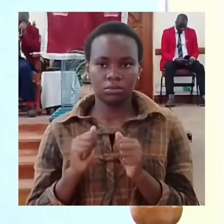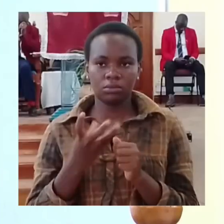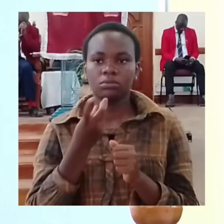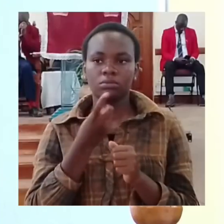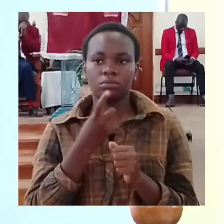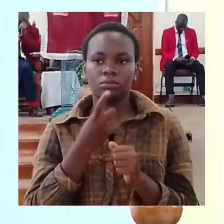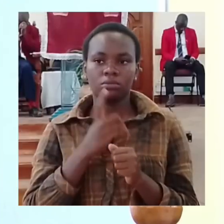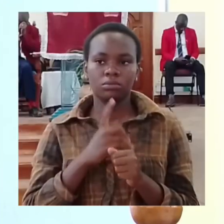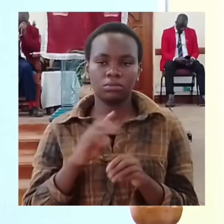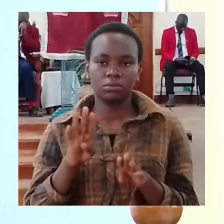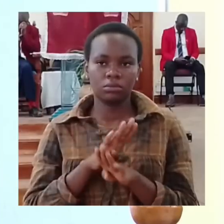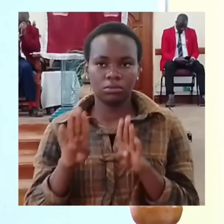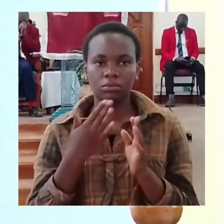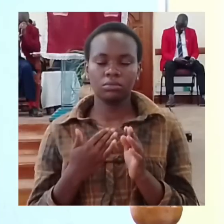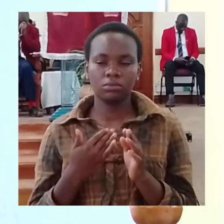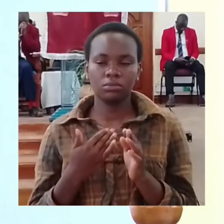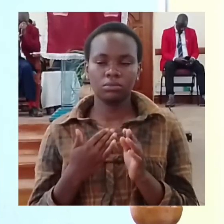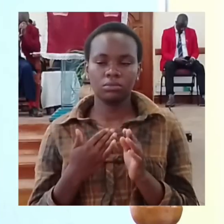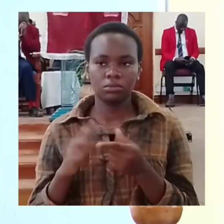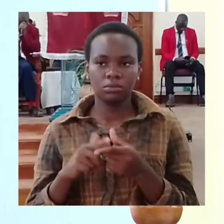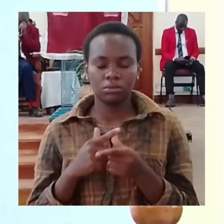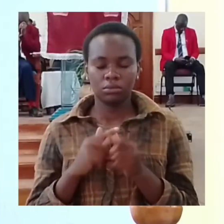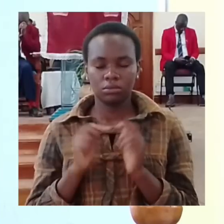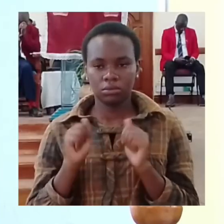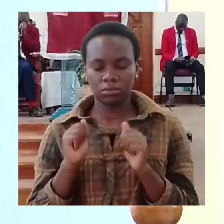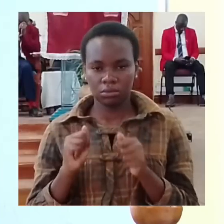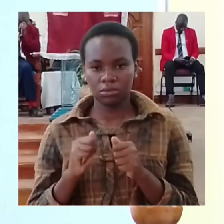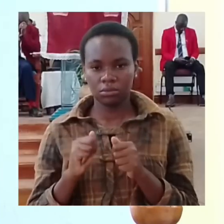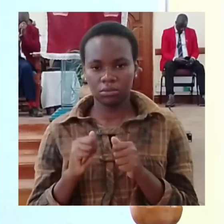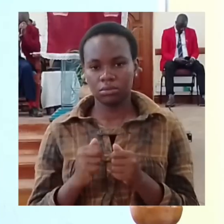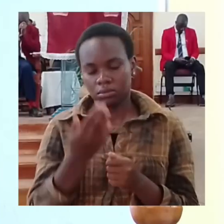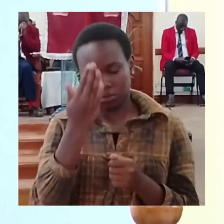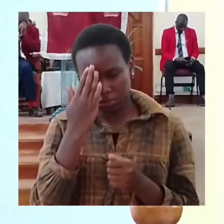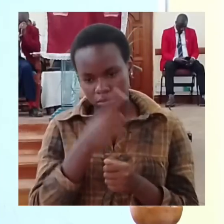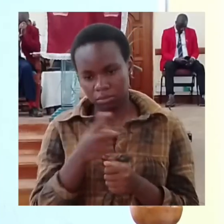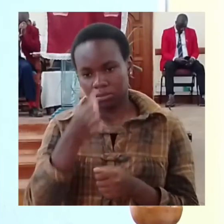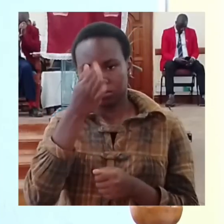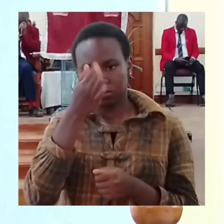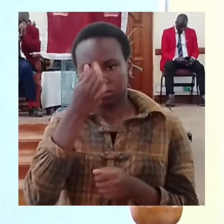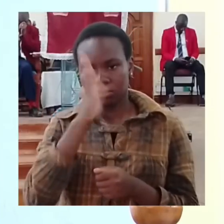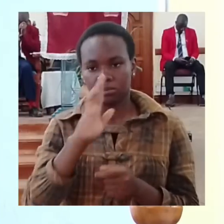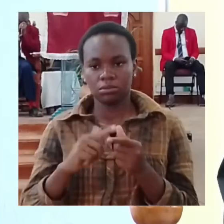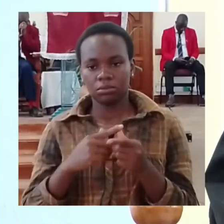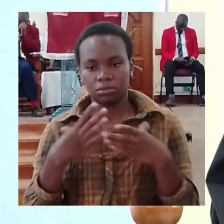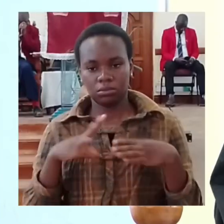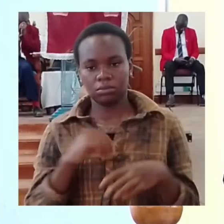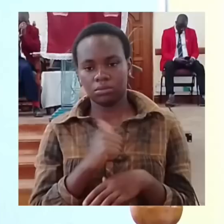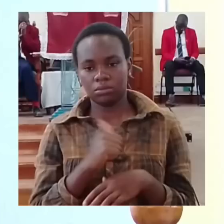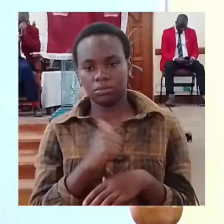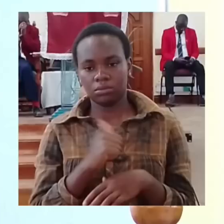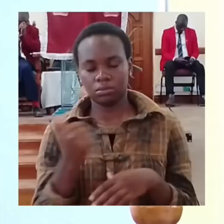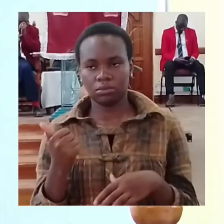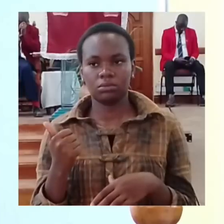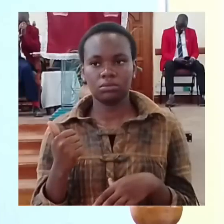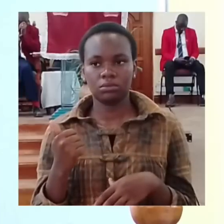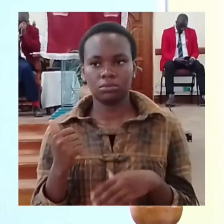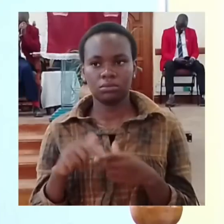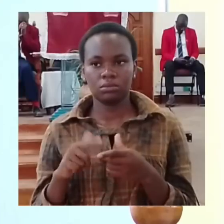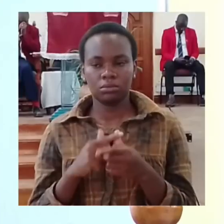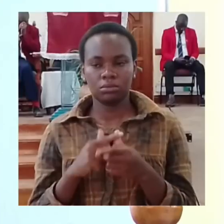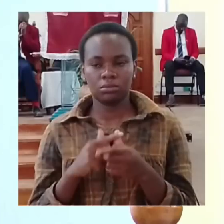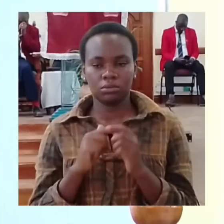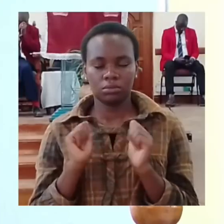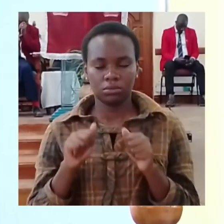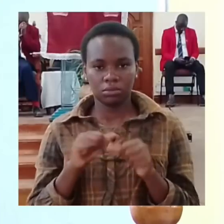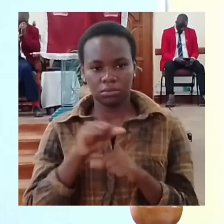twiriragirie maundu maria ma uthingu, tugie na uhoro wa kwinyihia mbere yaku ona mbere ya mundu na uria ungi. Tuhe